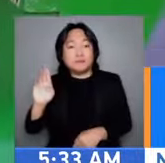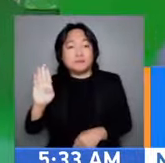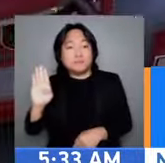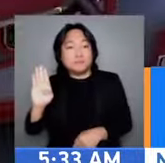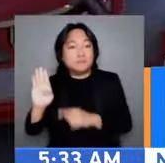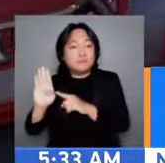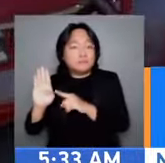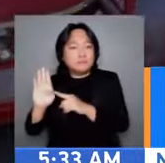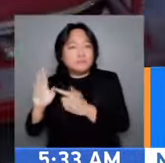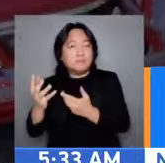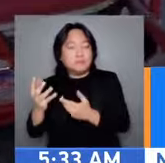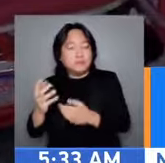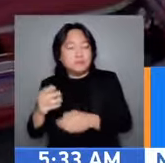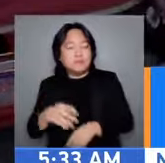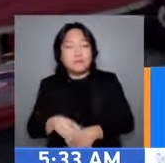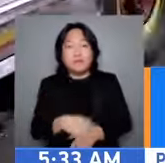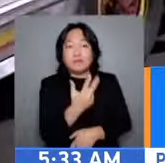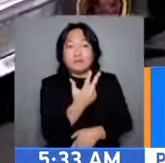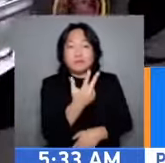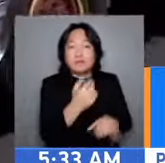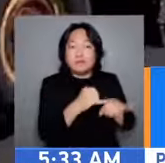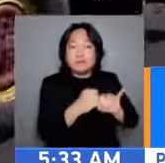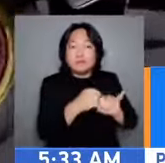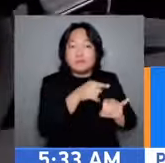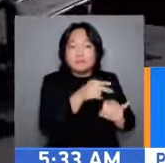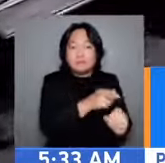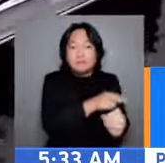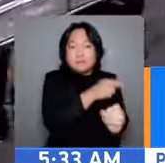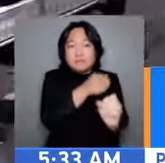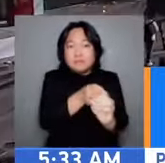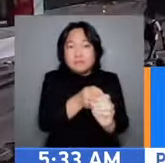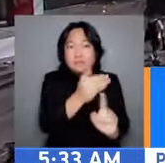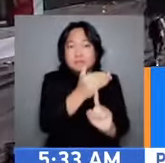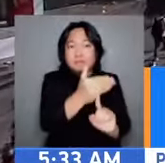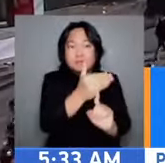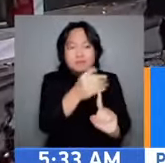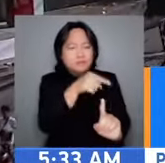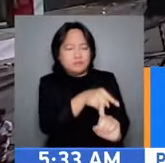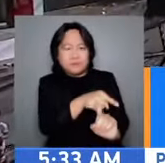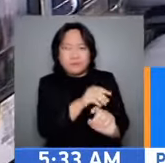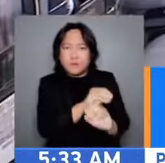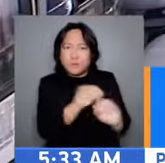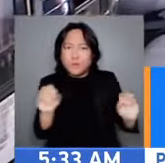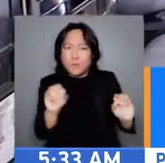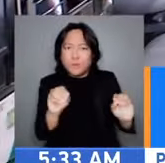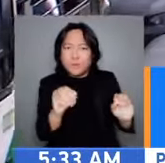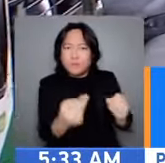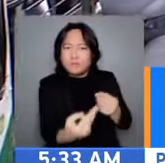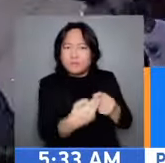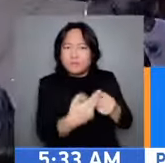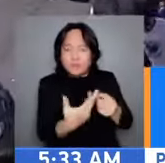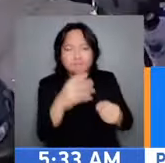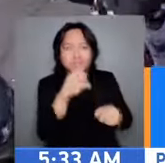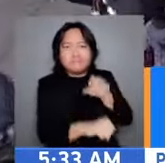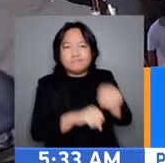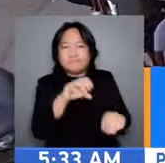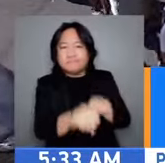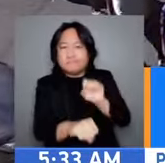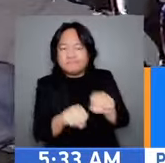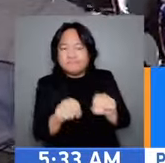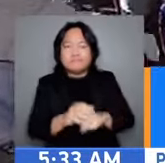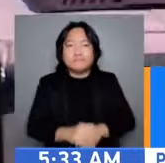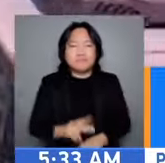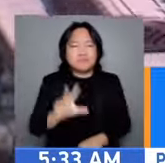tatlong jeep na kolorum na sumali sa rally. Nasa 12 pa raw ang kolorum sa 37 jeep na sumali sa Tigil